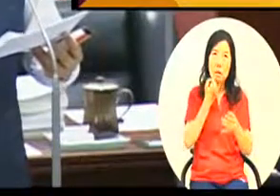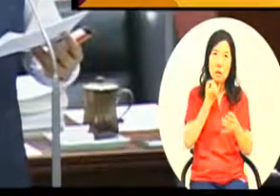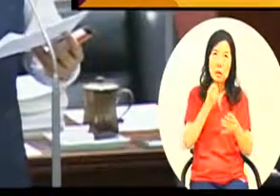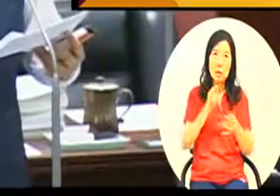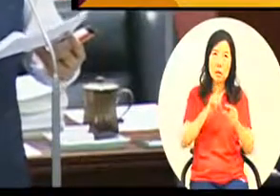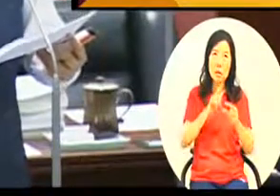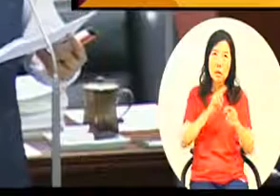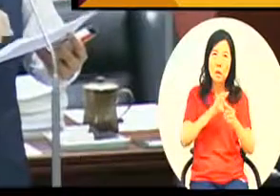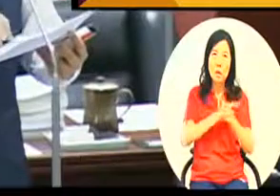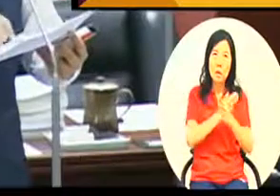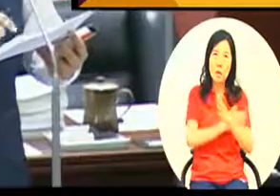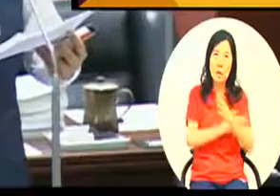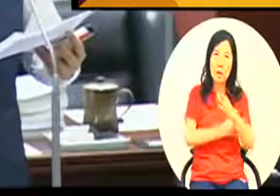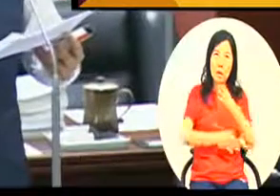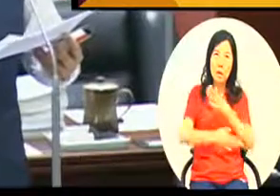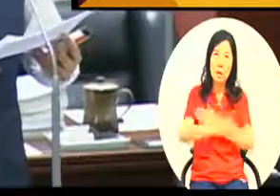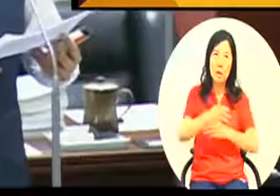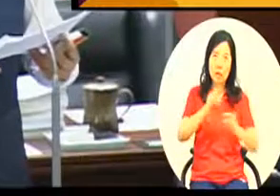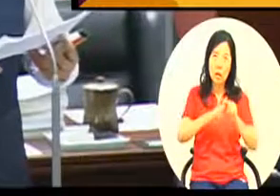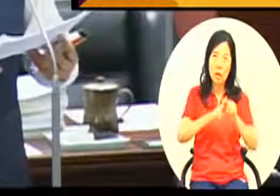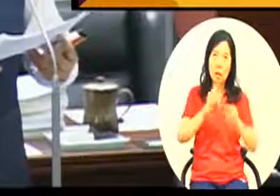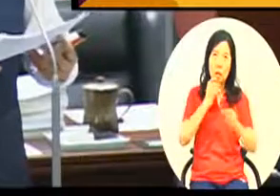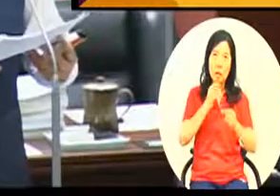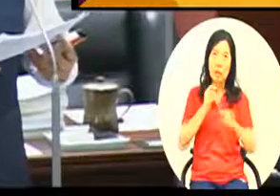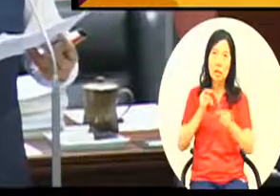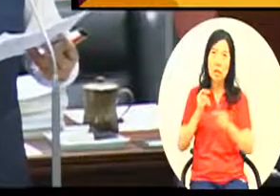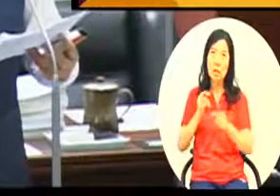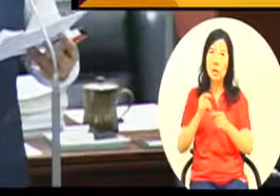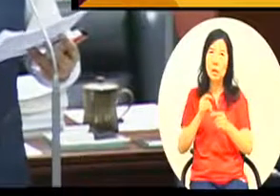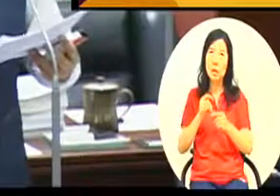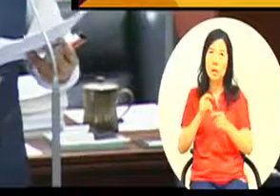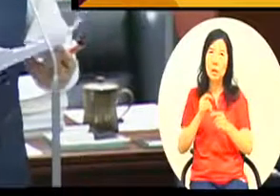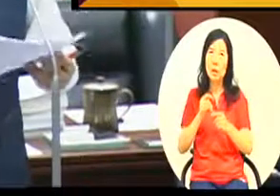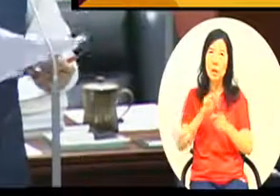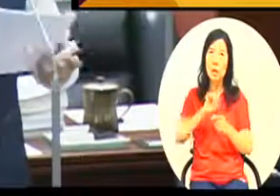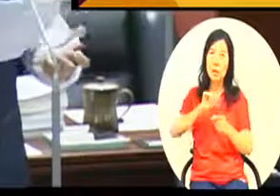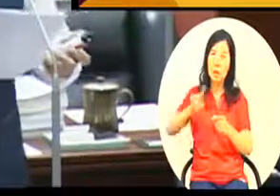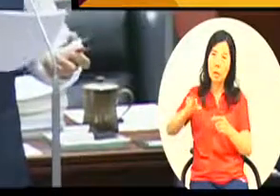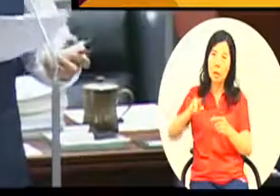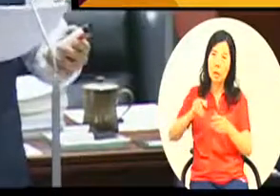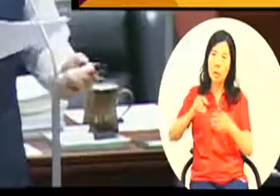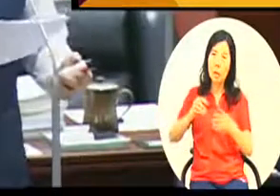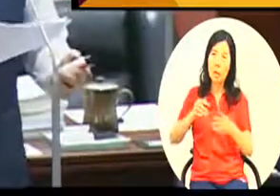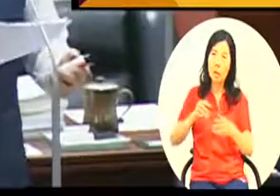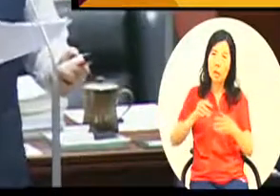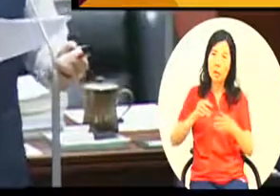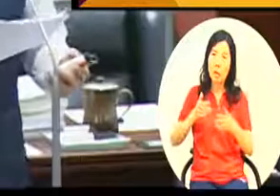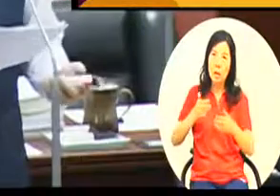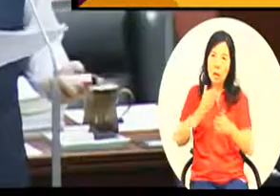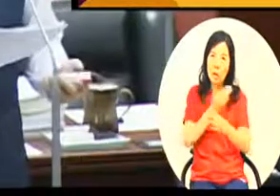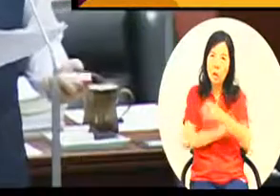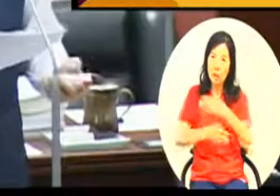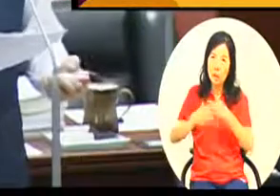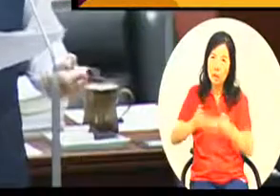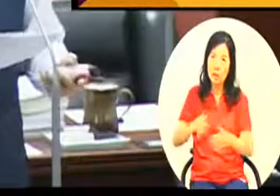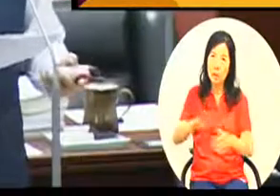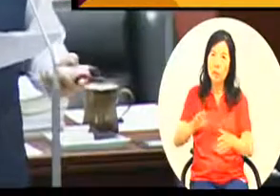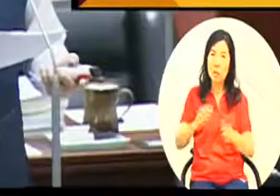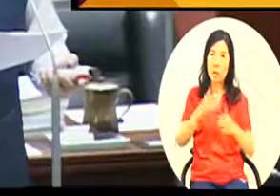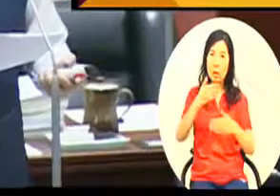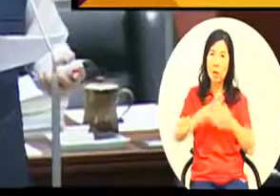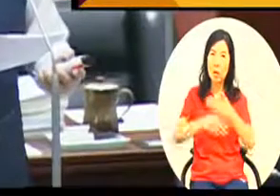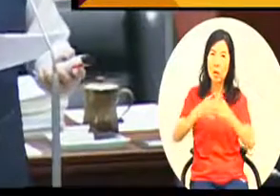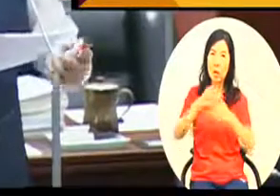远抢不赢重度或其他的这个其他的服务对象？这部分是交通局长帮我回答吗？还是社